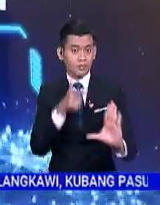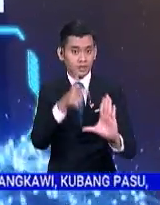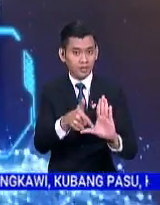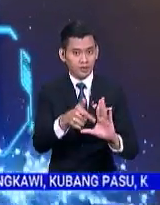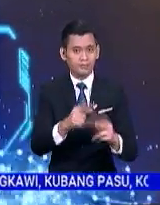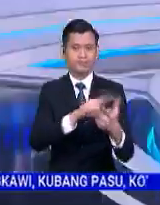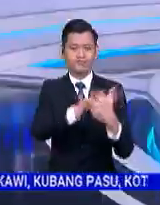hai hai